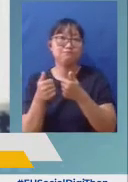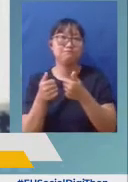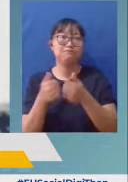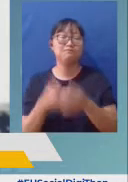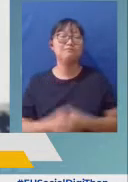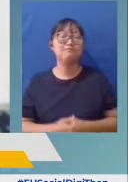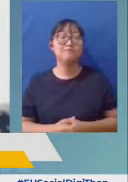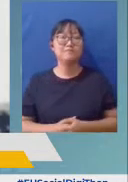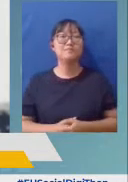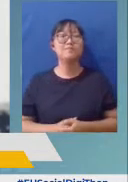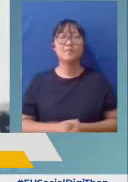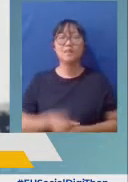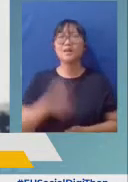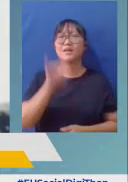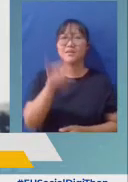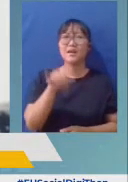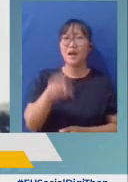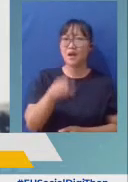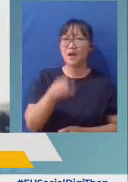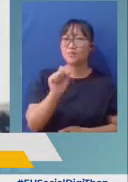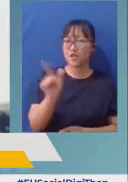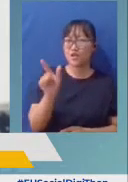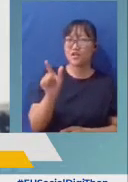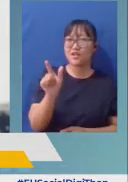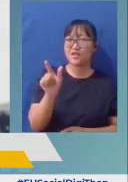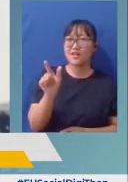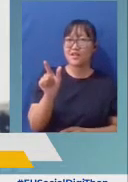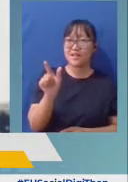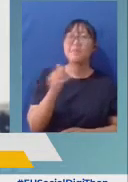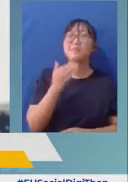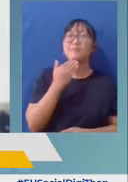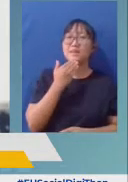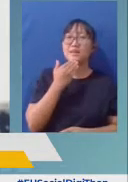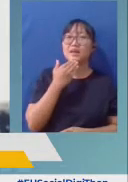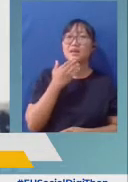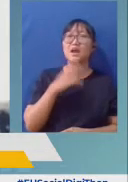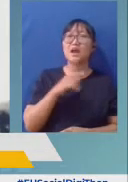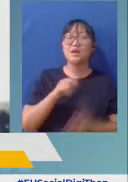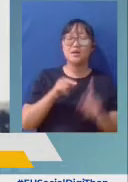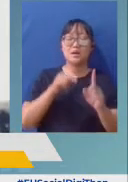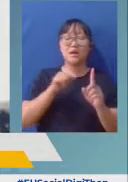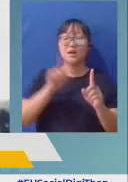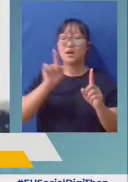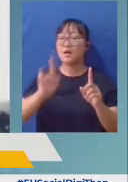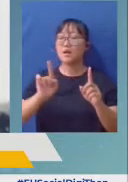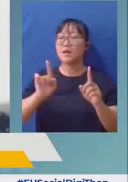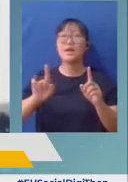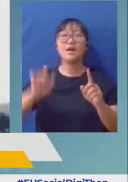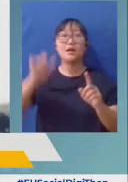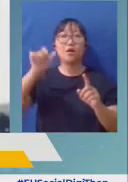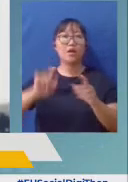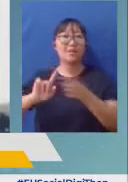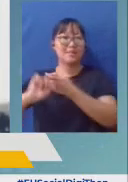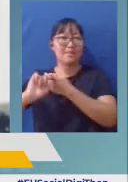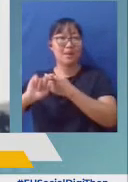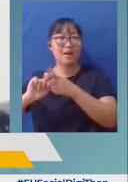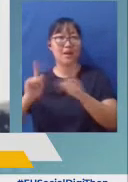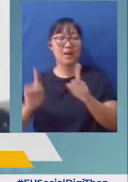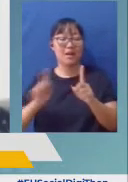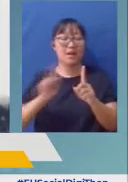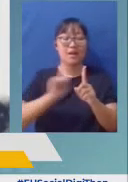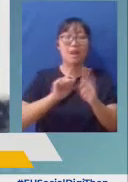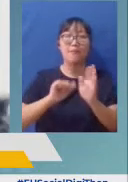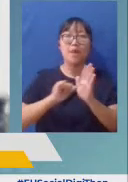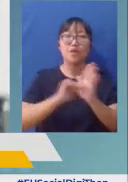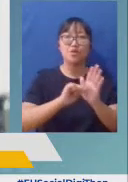Ya benar sih bahwa orang yang mencoba membantu itu bisa jadi dibully juga.